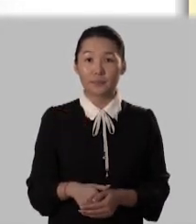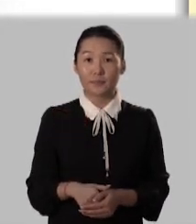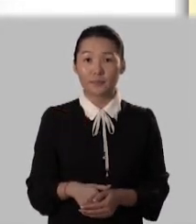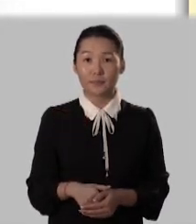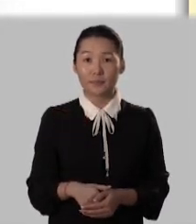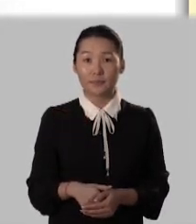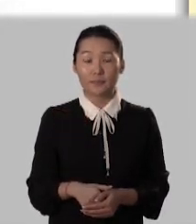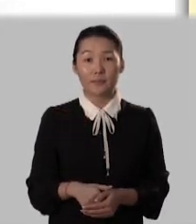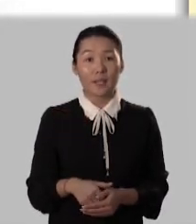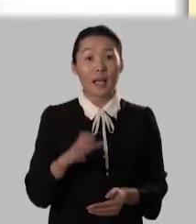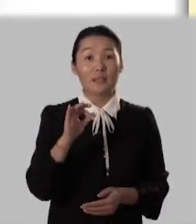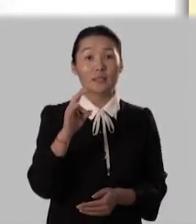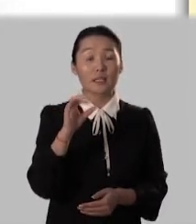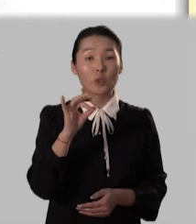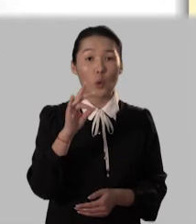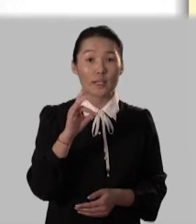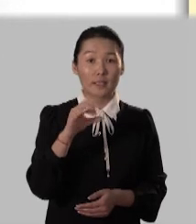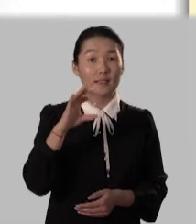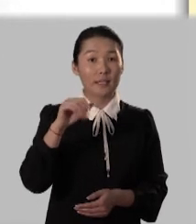сонорные согласные